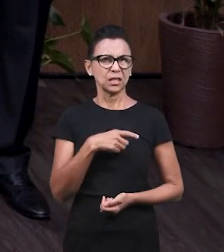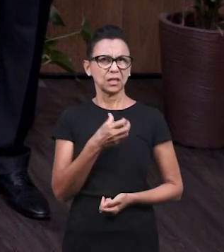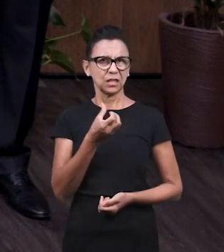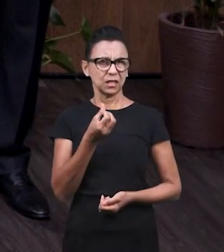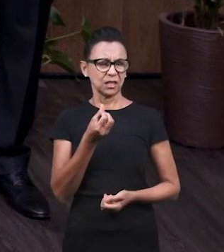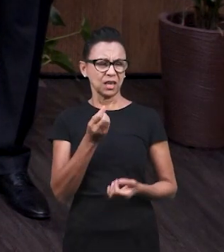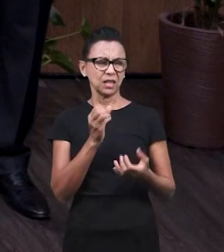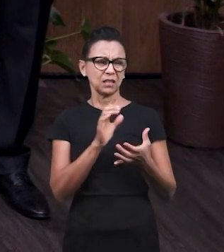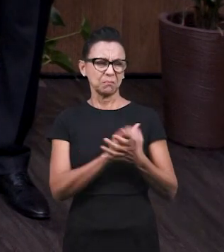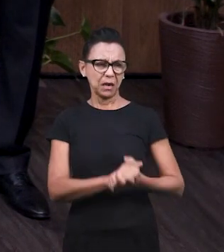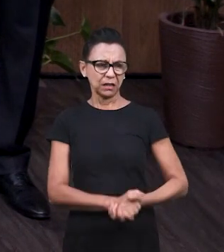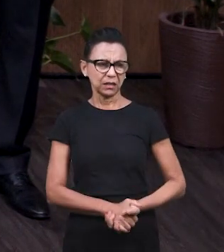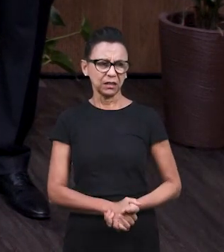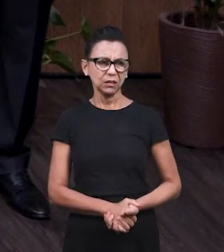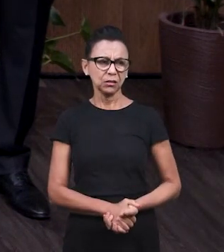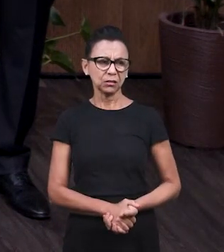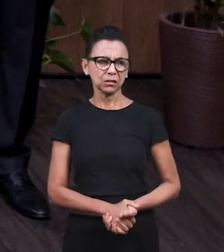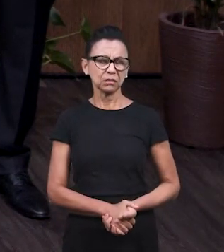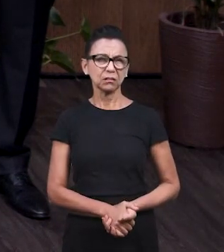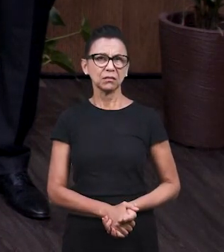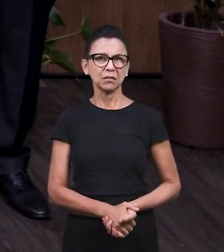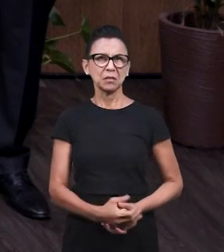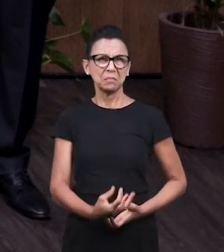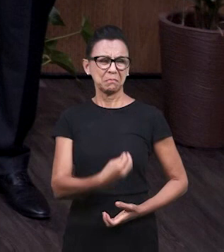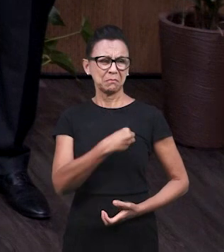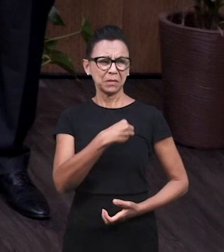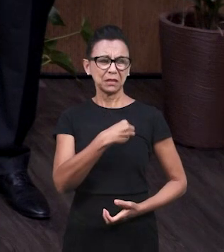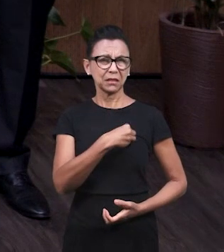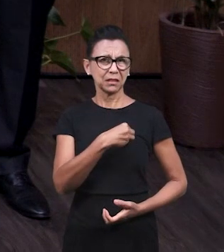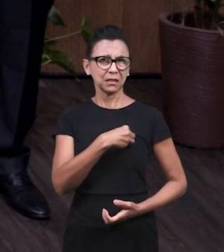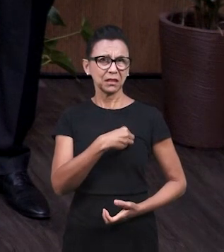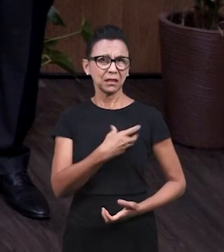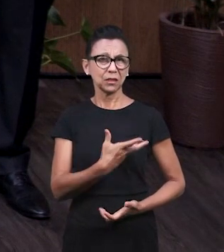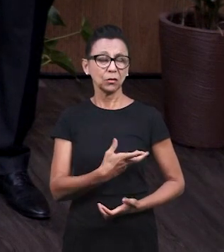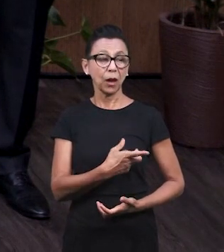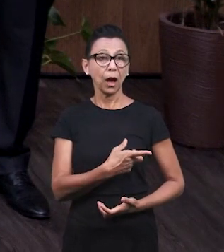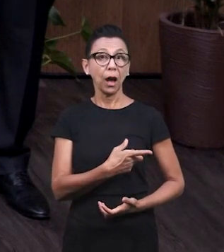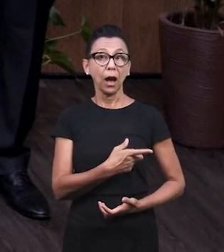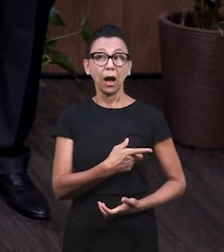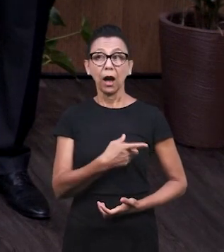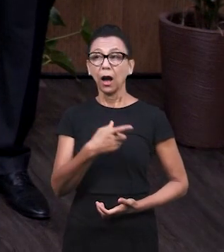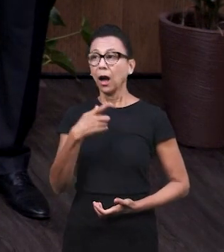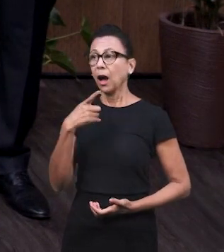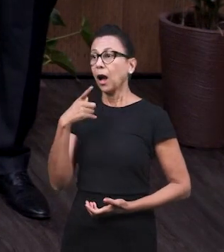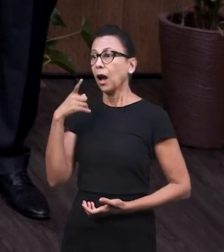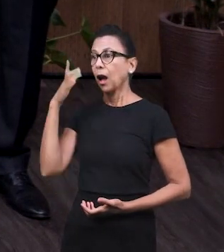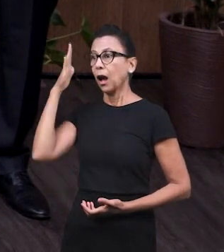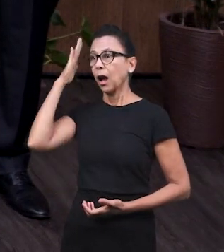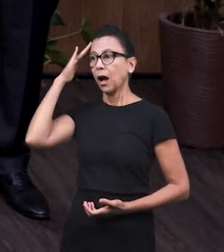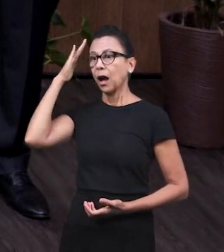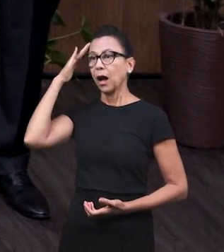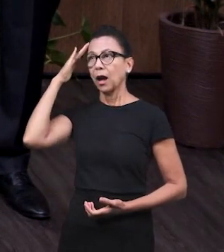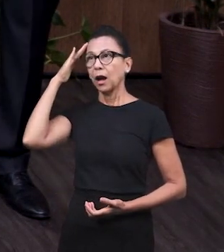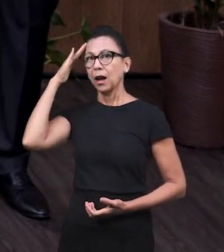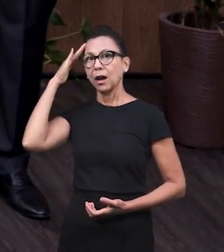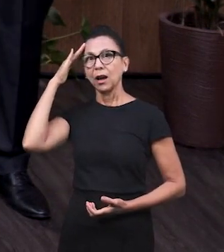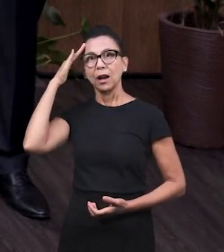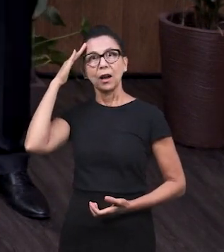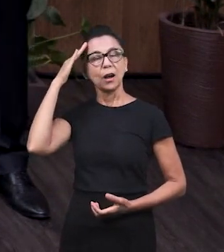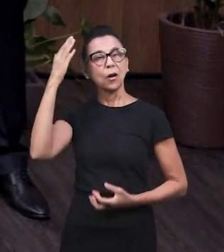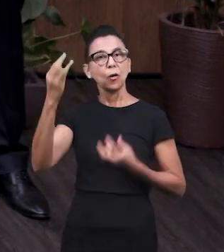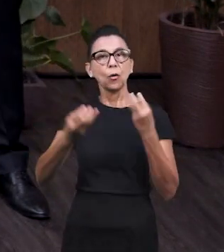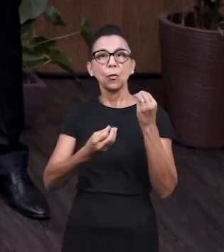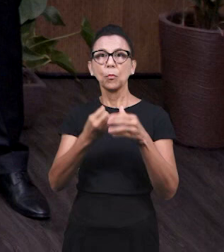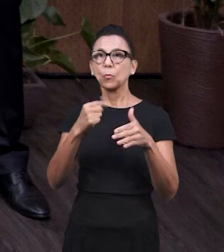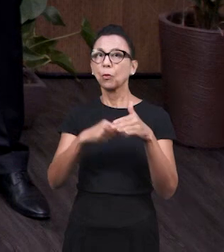personnelle. Les 5 maris qu'elle avait, une vie de péché. C'est là que la femme samaritaine